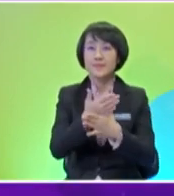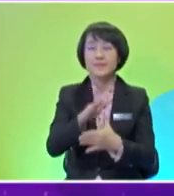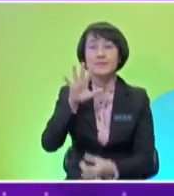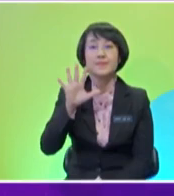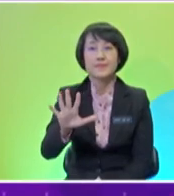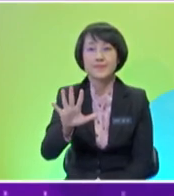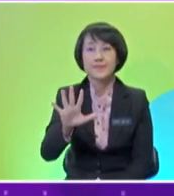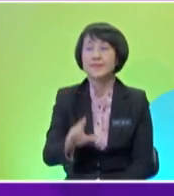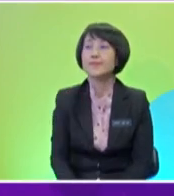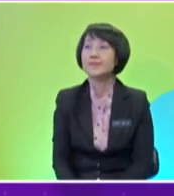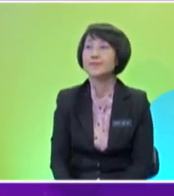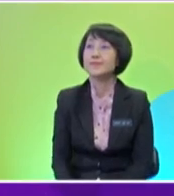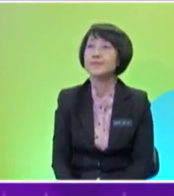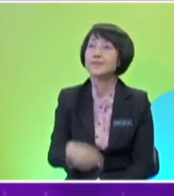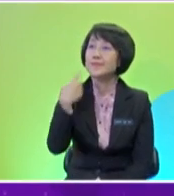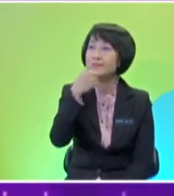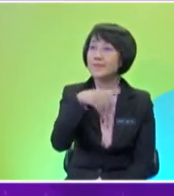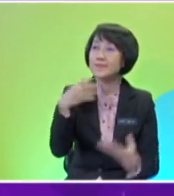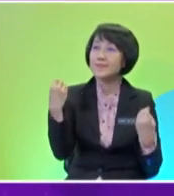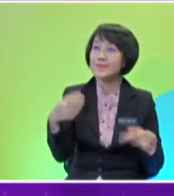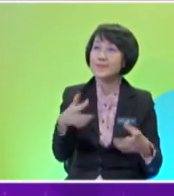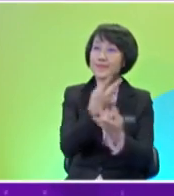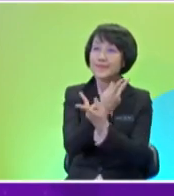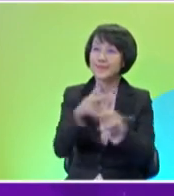Oke siapa dah siap Heri